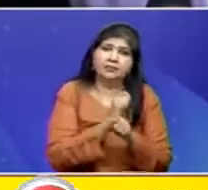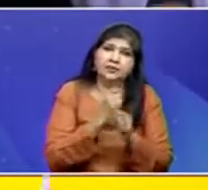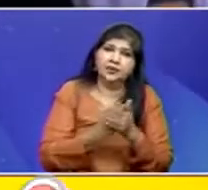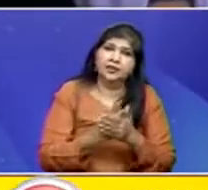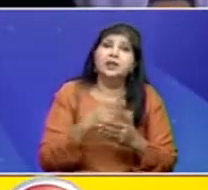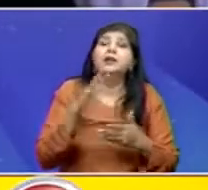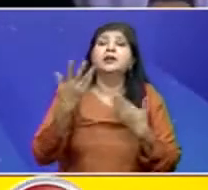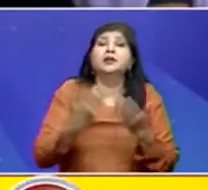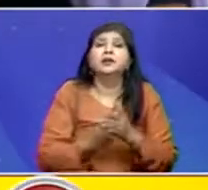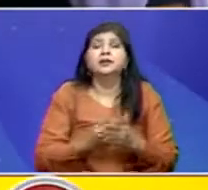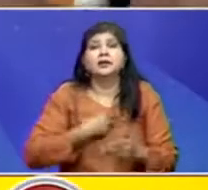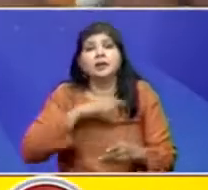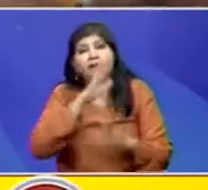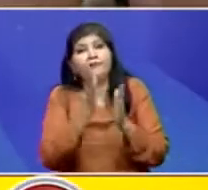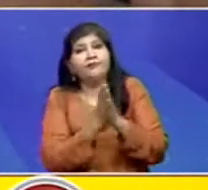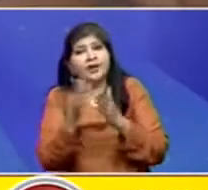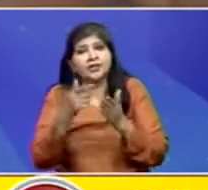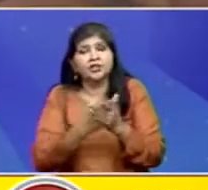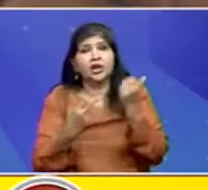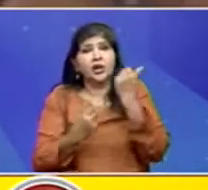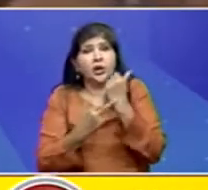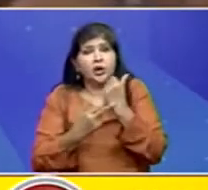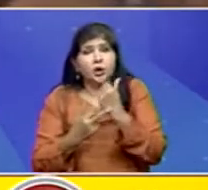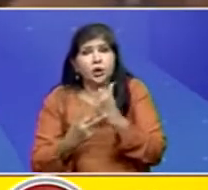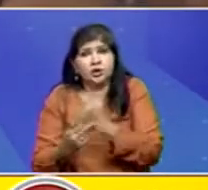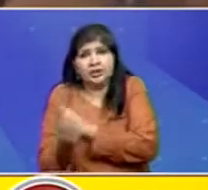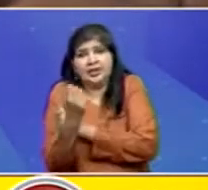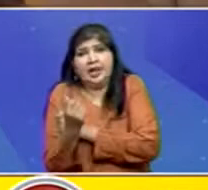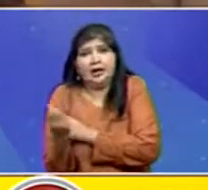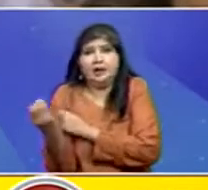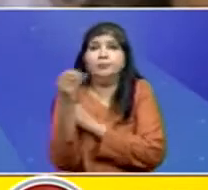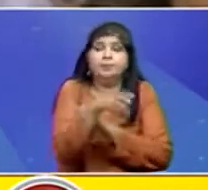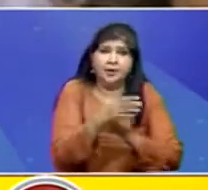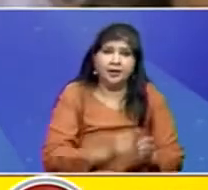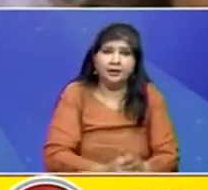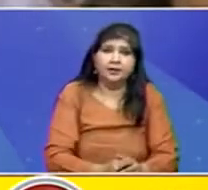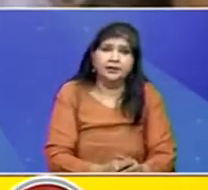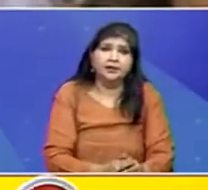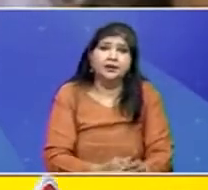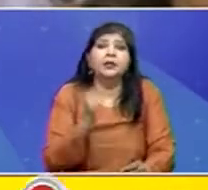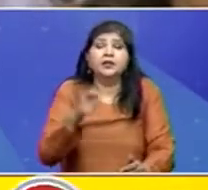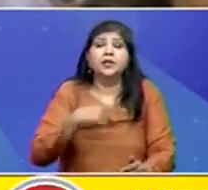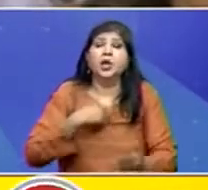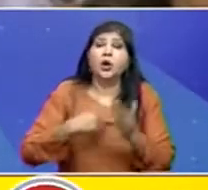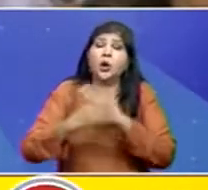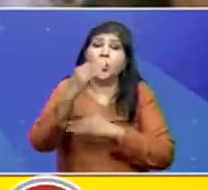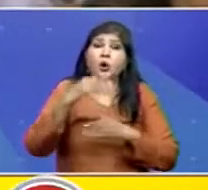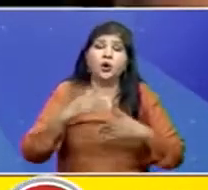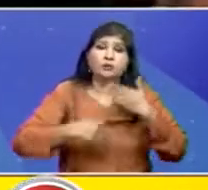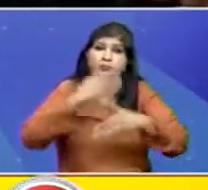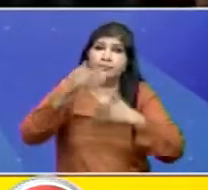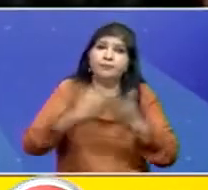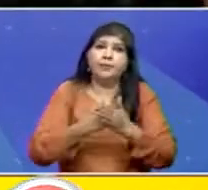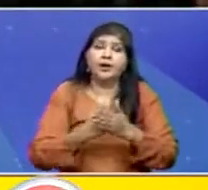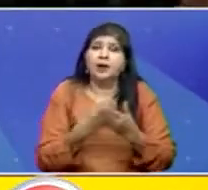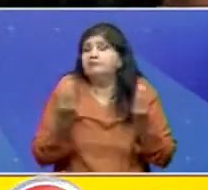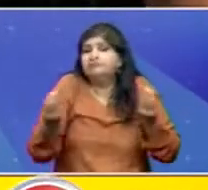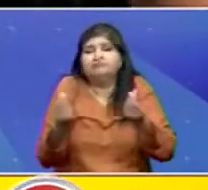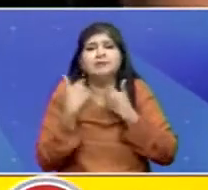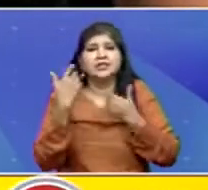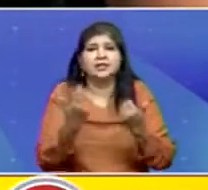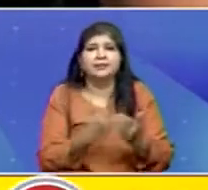लेकिन जब इन साथियों को टेकनोलोजी की ताकत मिल जाती है तो यह और भी बड़े मुकाम हासिल करके